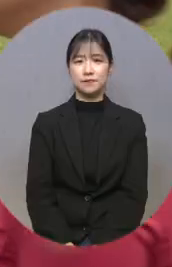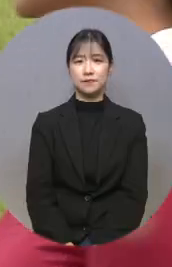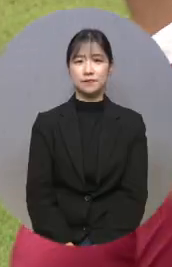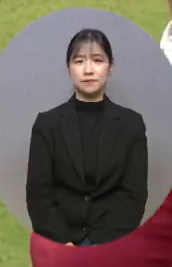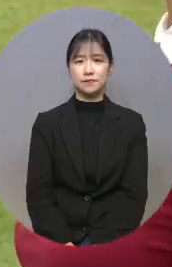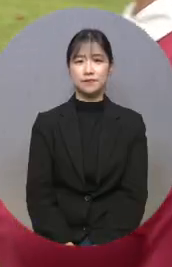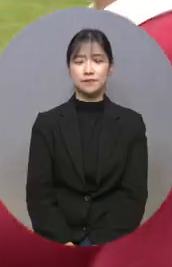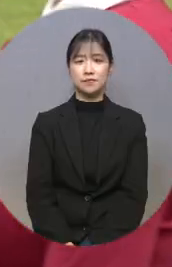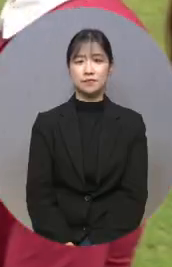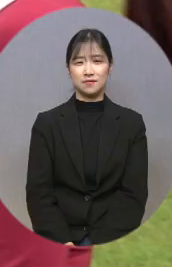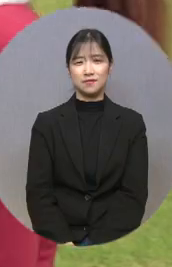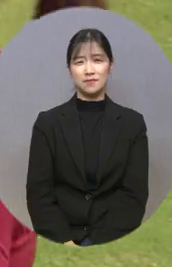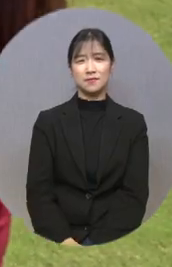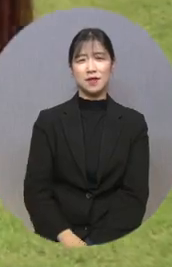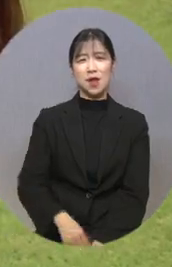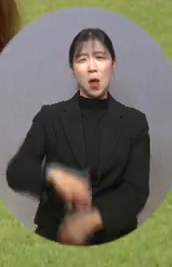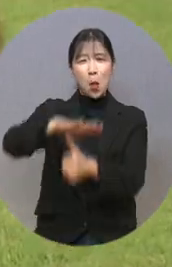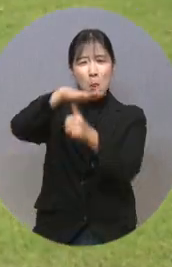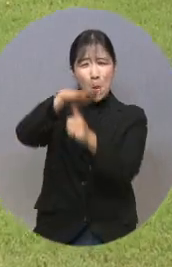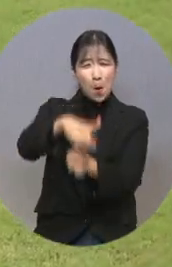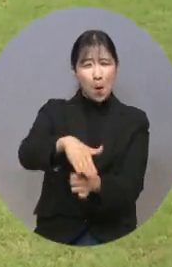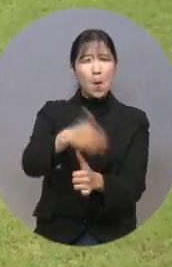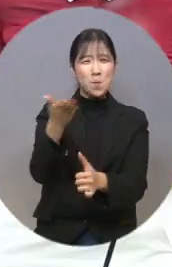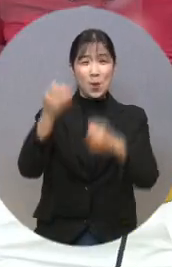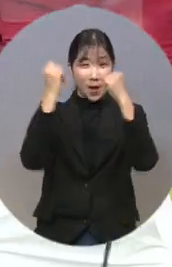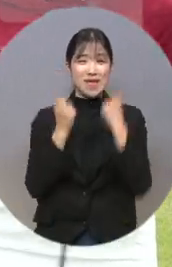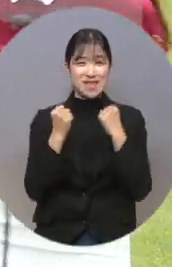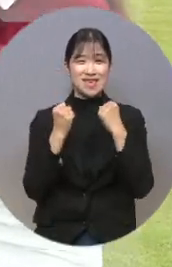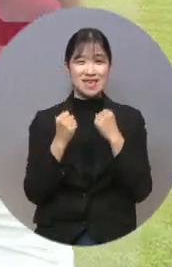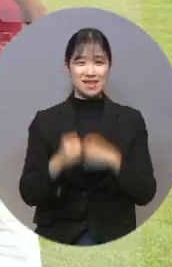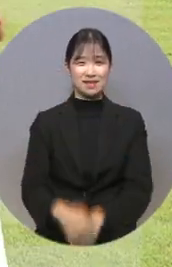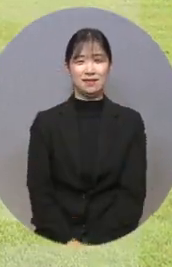우리 쪼꼬미 화이팅! 쪼꼬미야? 쪼꼬미.